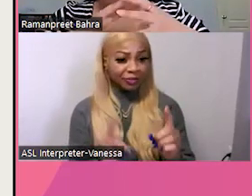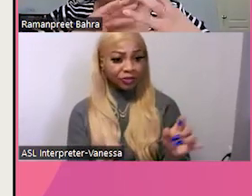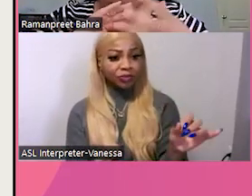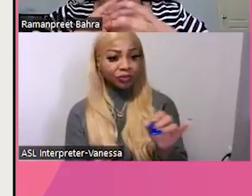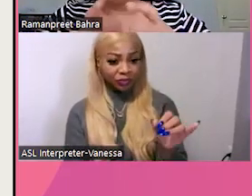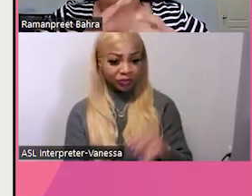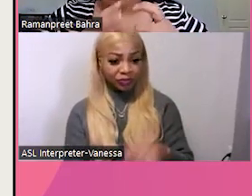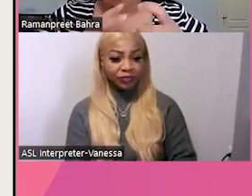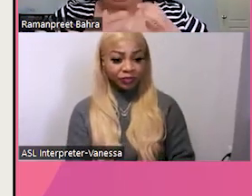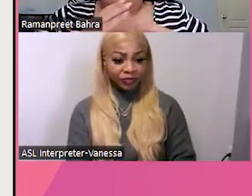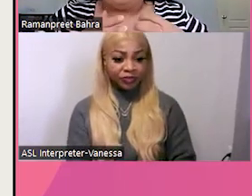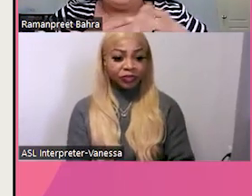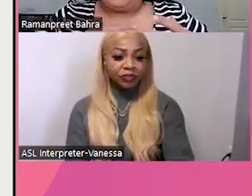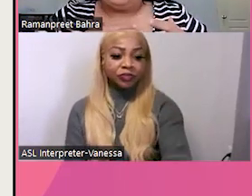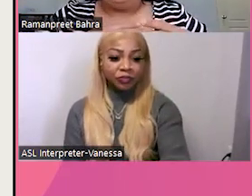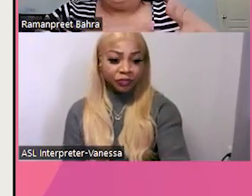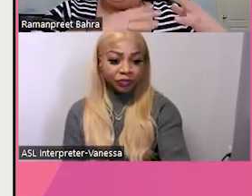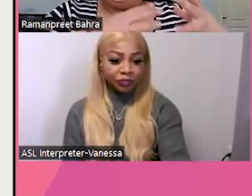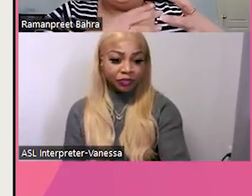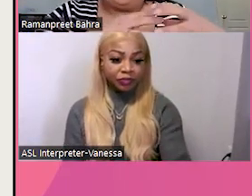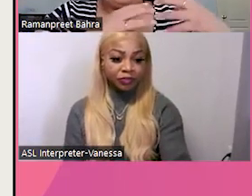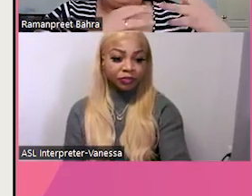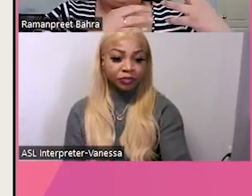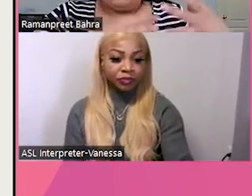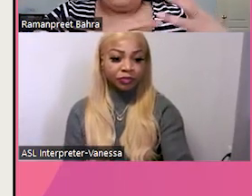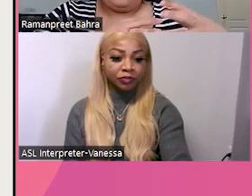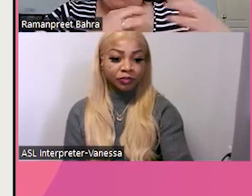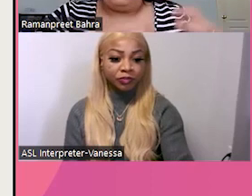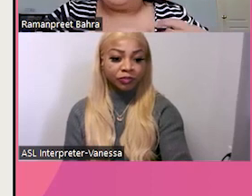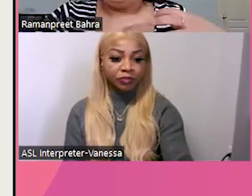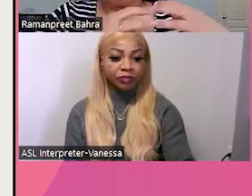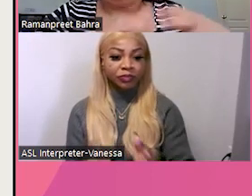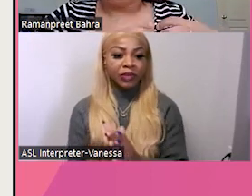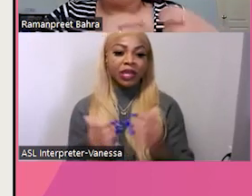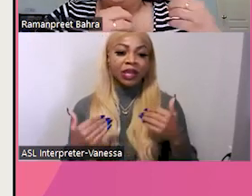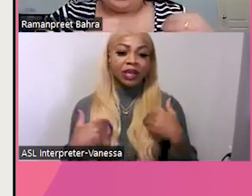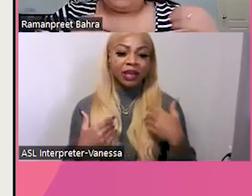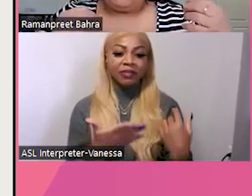de l'éducation. Il y a une conversation sur la façon